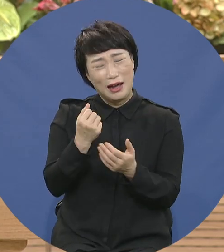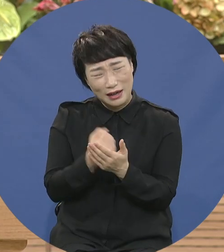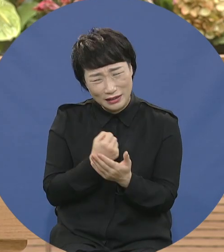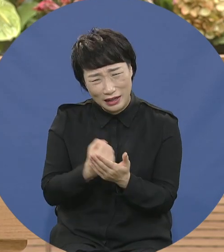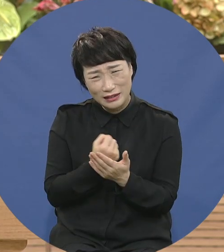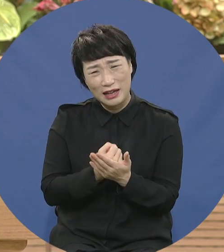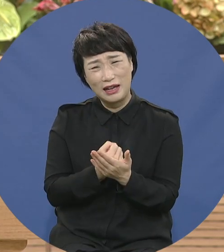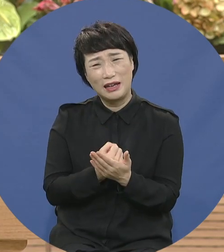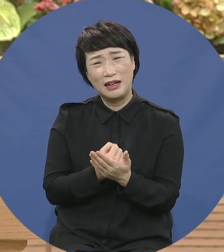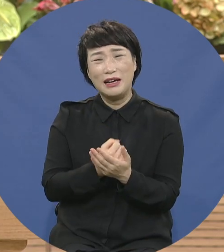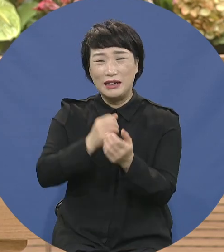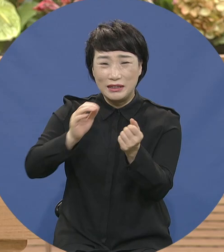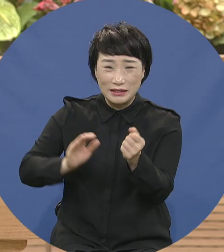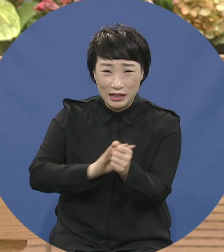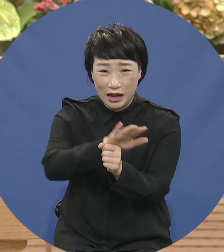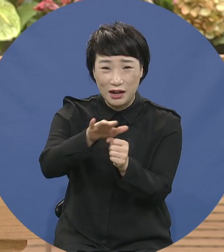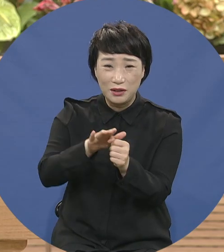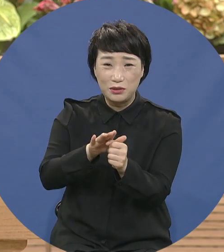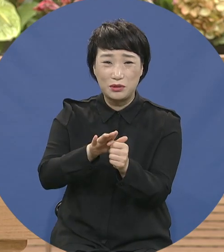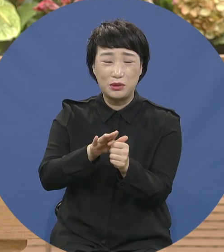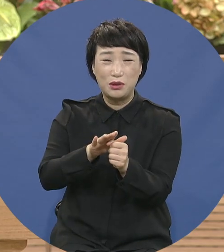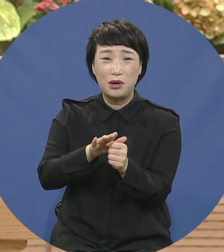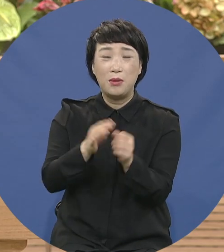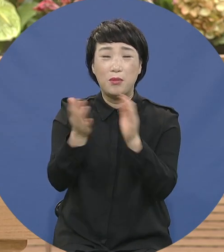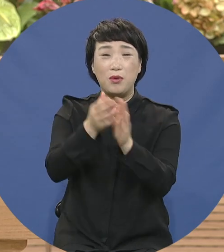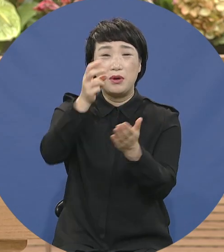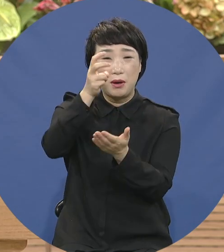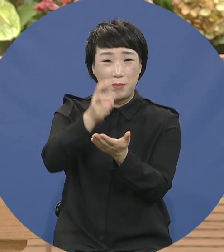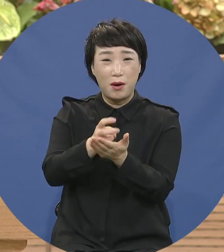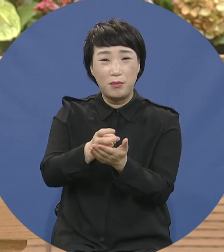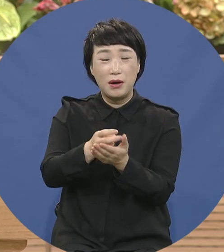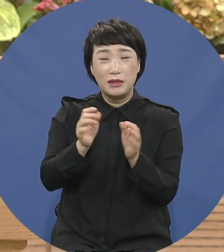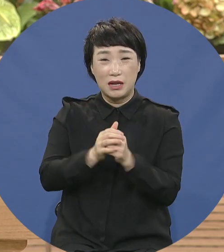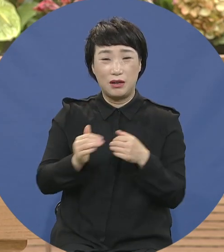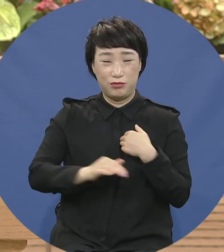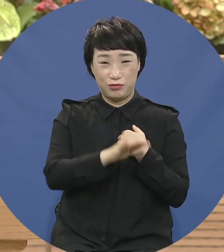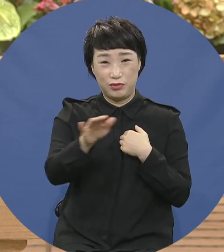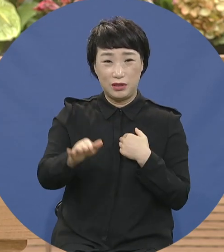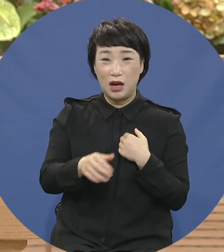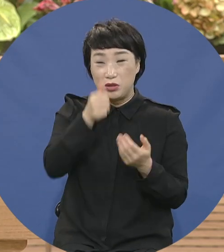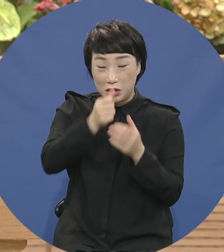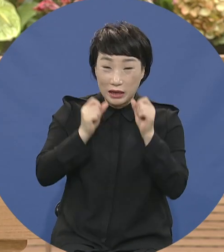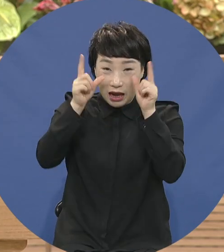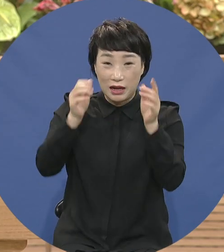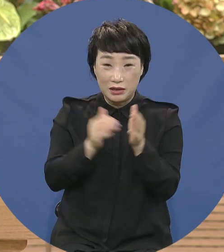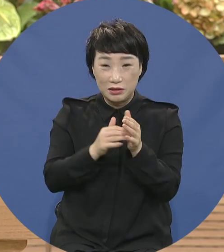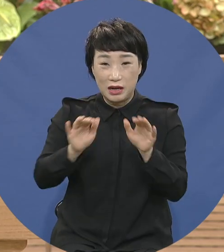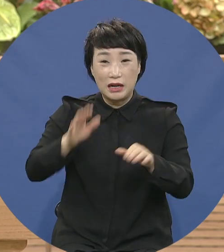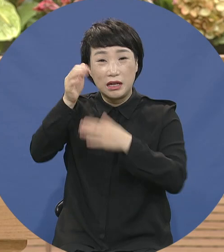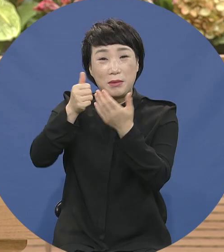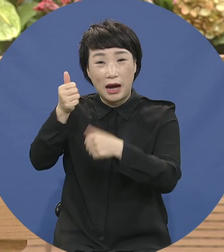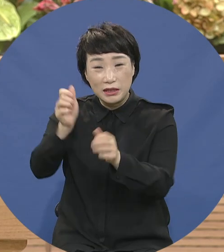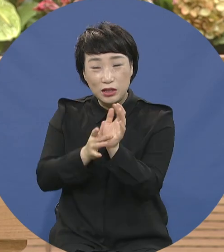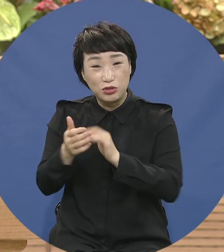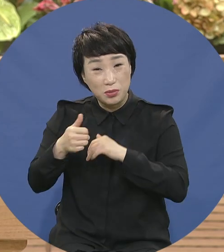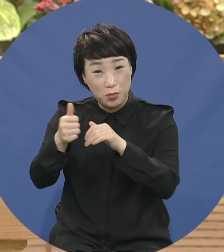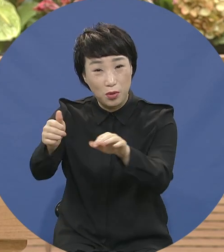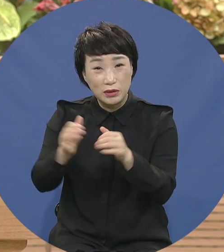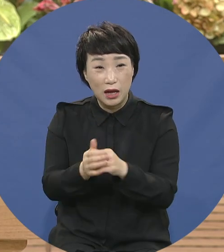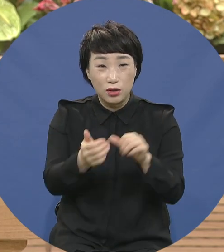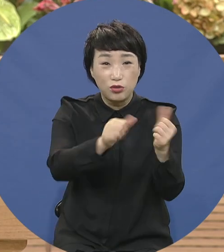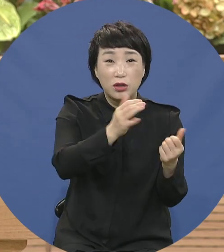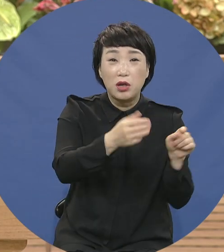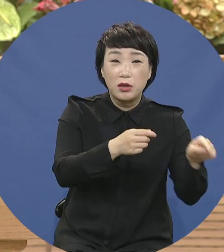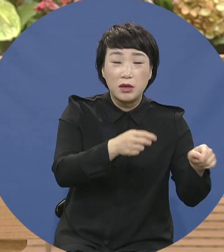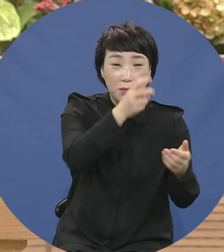애타게 애쓰게 사랑으로 율법으로 죄를 깨닫게 하고 하나님의 아들을 보내서 죽게